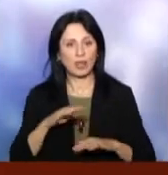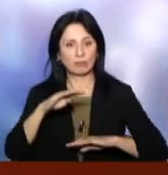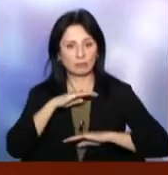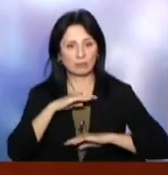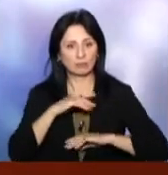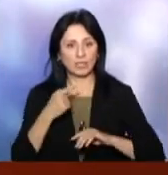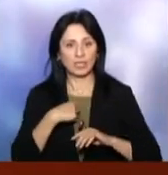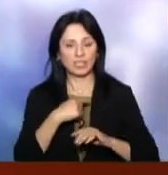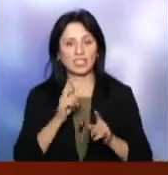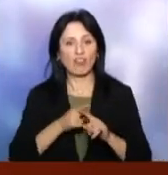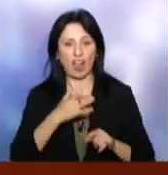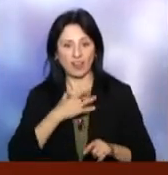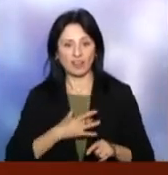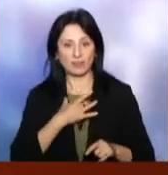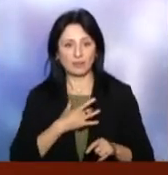ცვლის უკან.